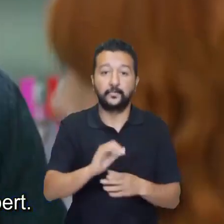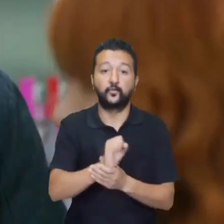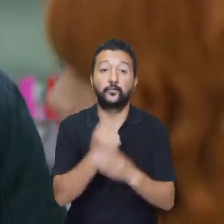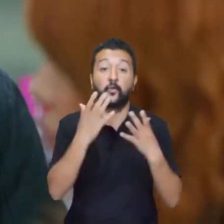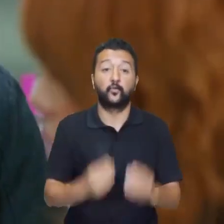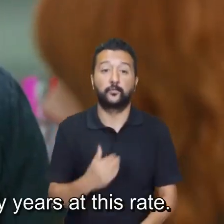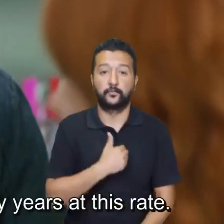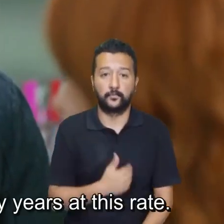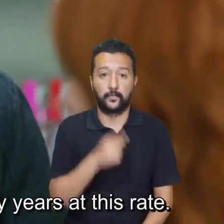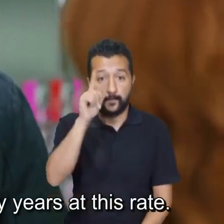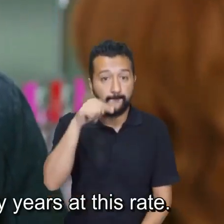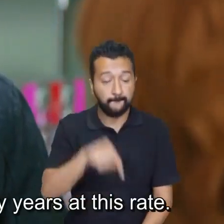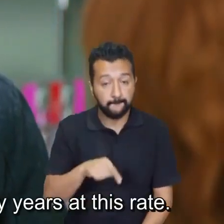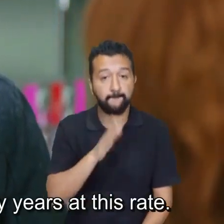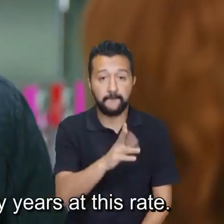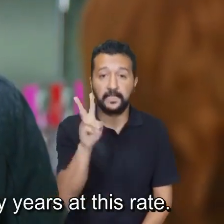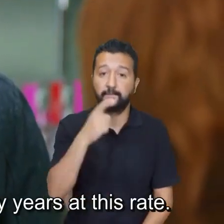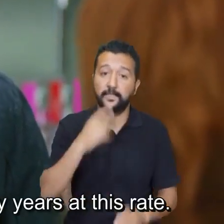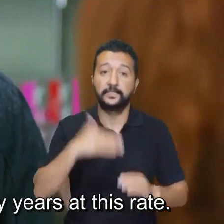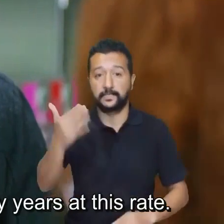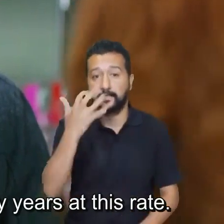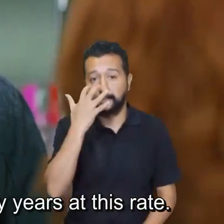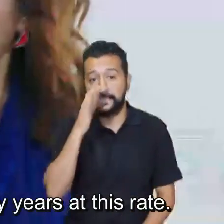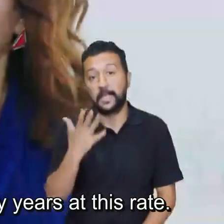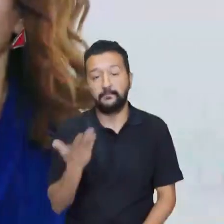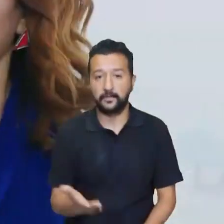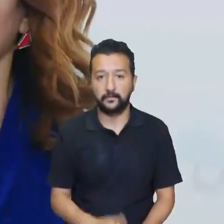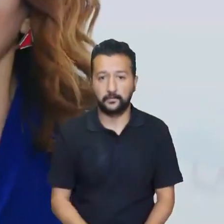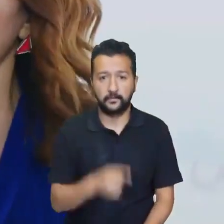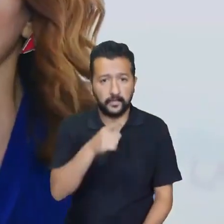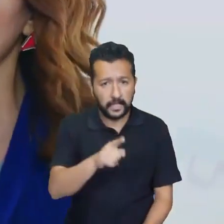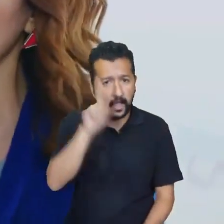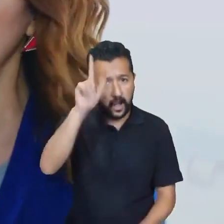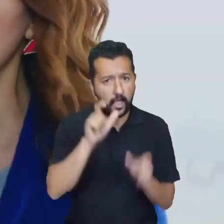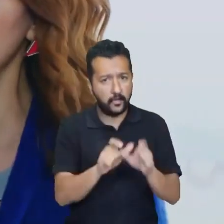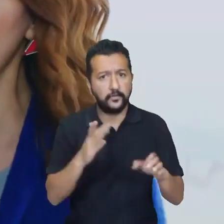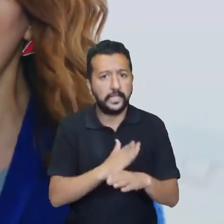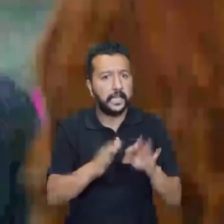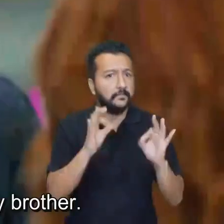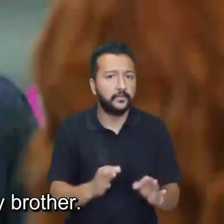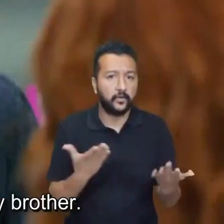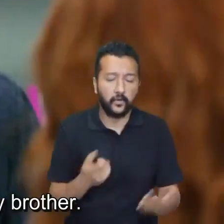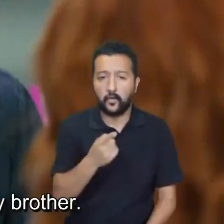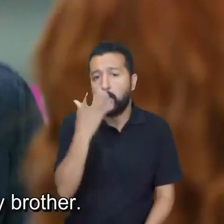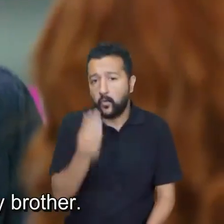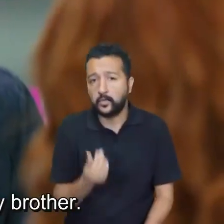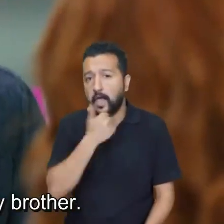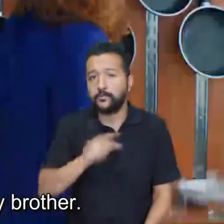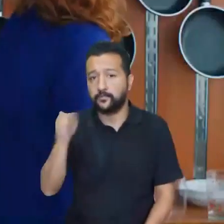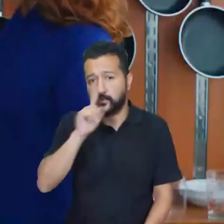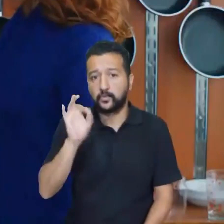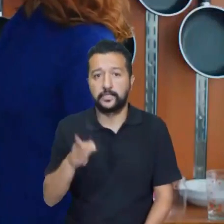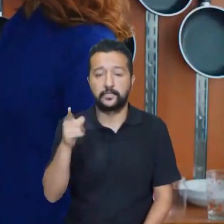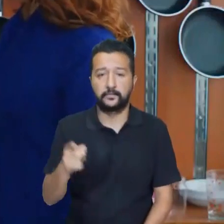oldum. Vallahi bu gidişle bir 20 yıl daha bekleyeceğiz galiba. Ya Allah korusun, niyeymiş o? Niye olacak? Abim